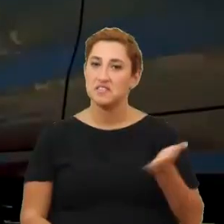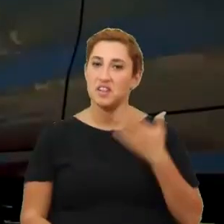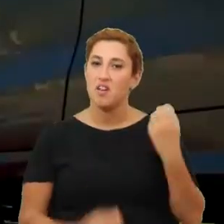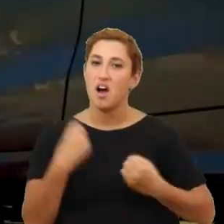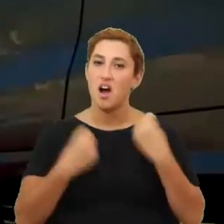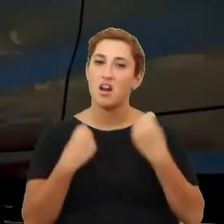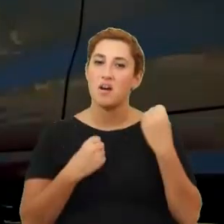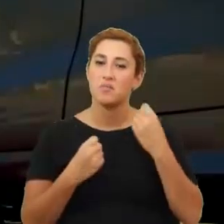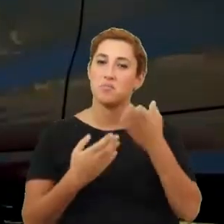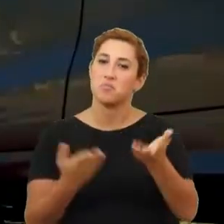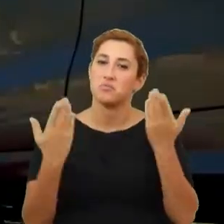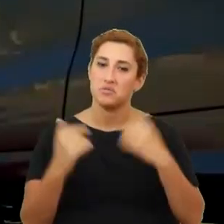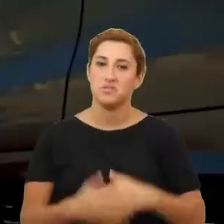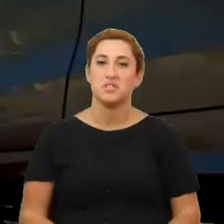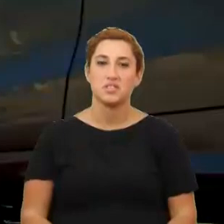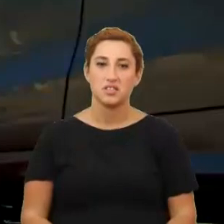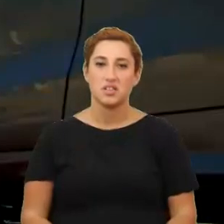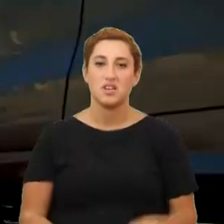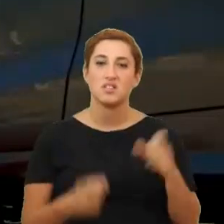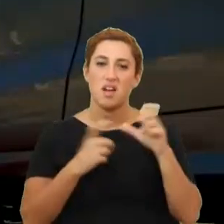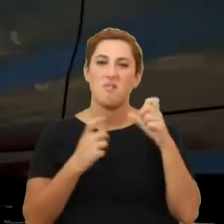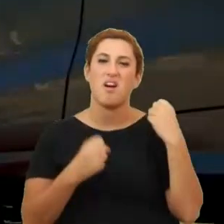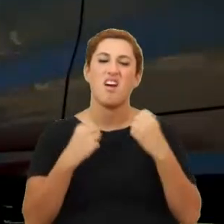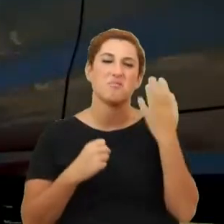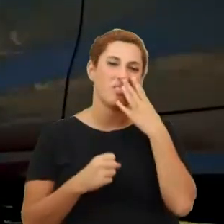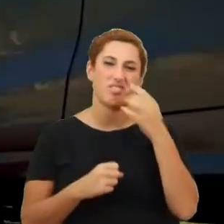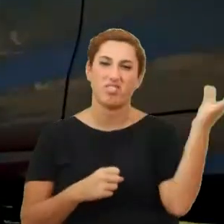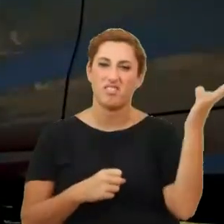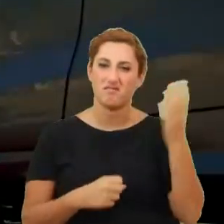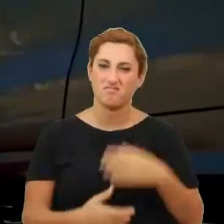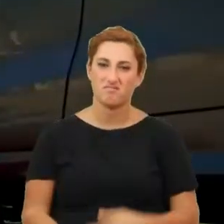Vay, araba bu işte ya. Zarp'ın araba ne ki?